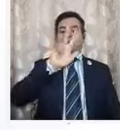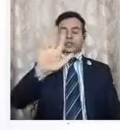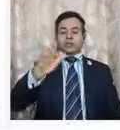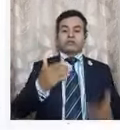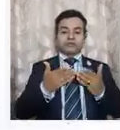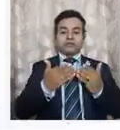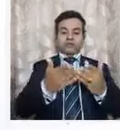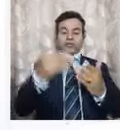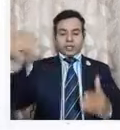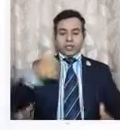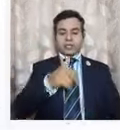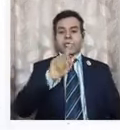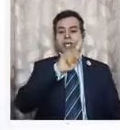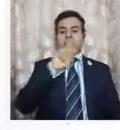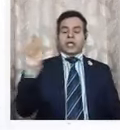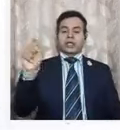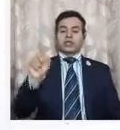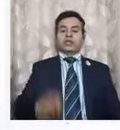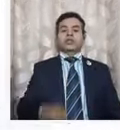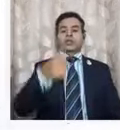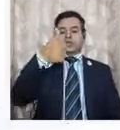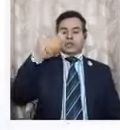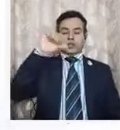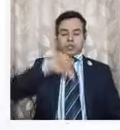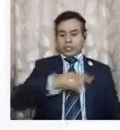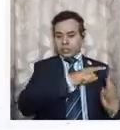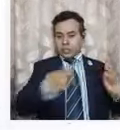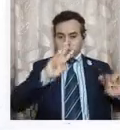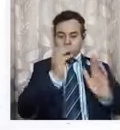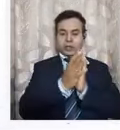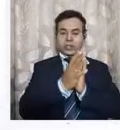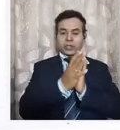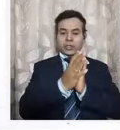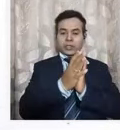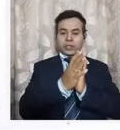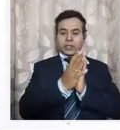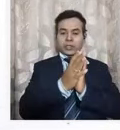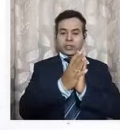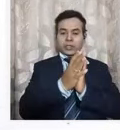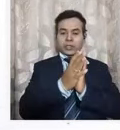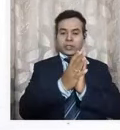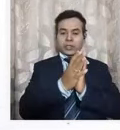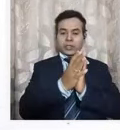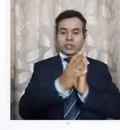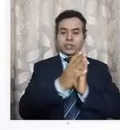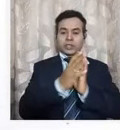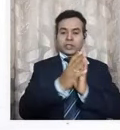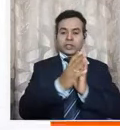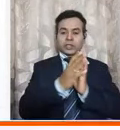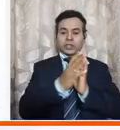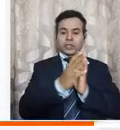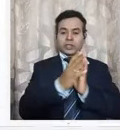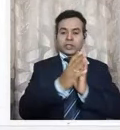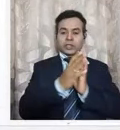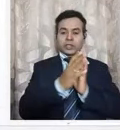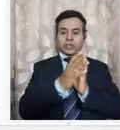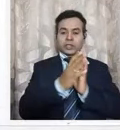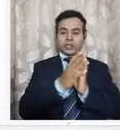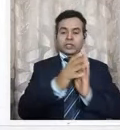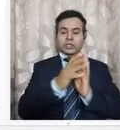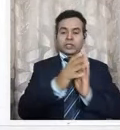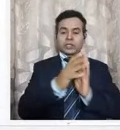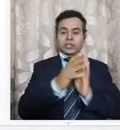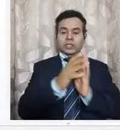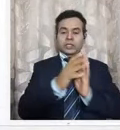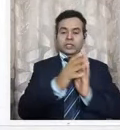734,705 জন, এগুলি 3টি আন্তর্জাতিক বিমানবন্দর, সকল স্থল বন্দর, 2টি সমুদ্র বন্দর এবং ক্যান্টনমেন্ট রেল স্টেশনে।